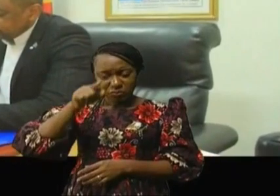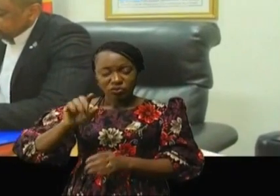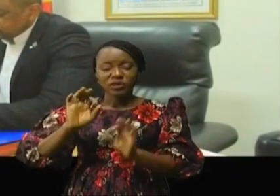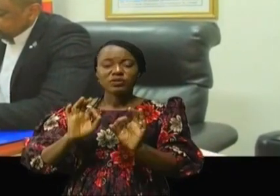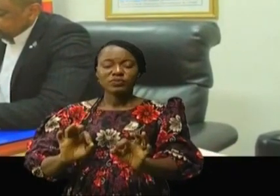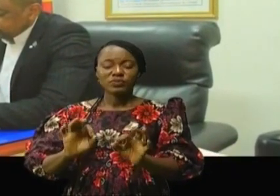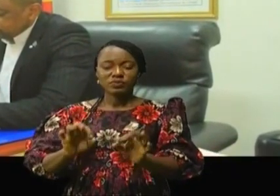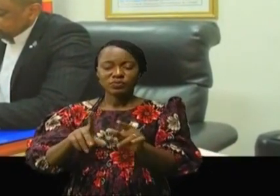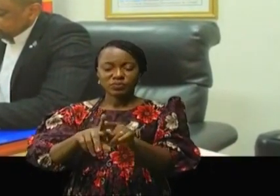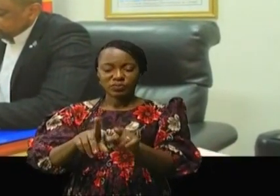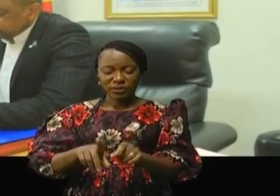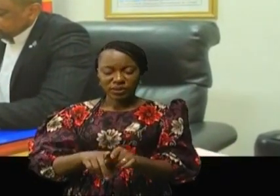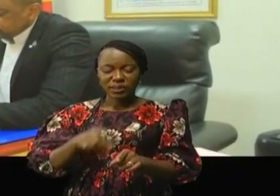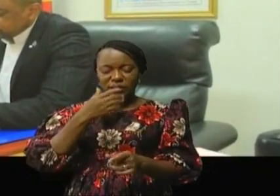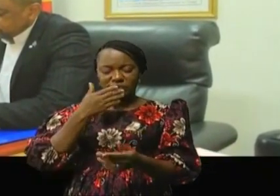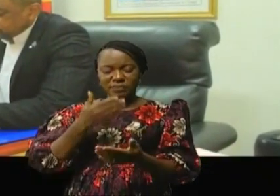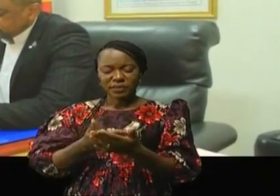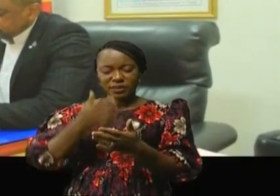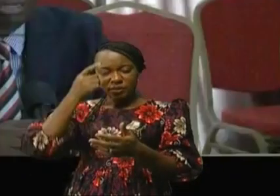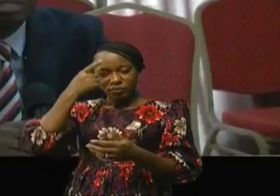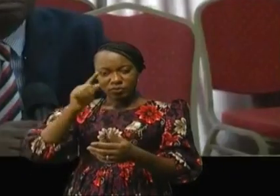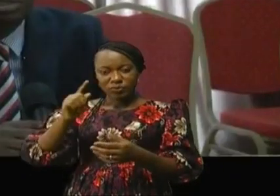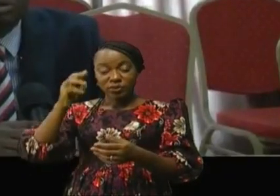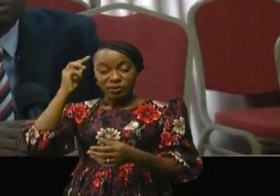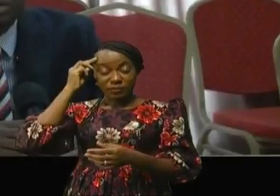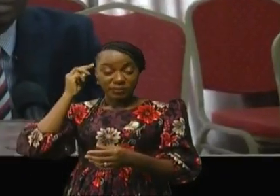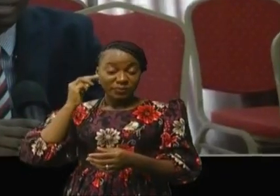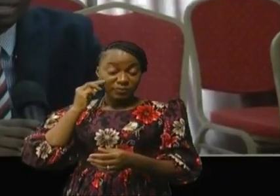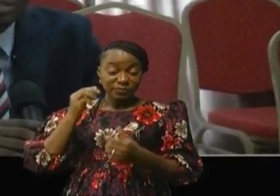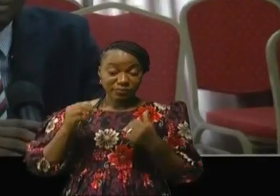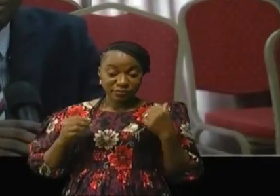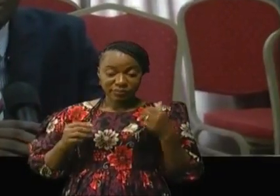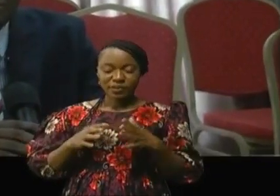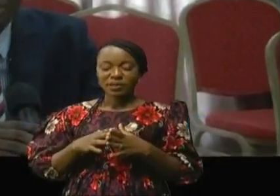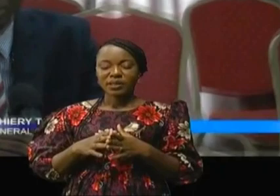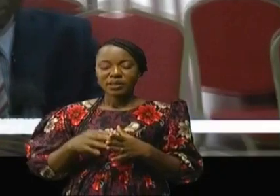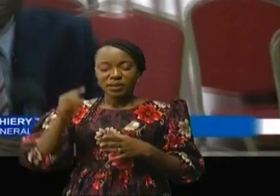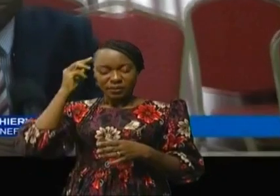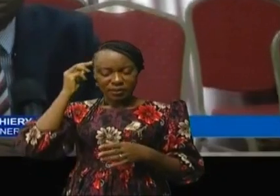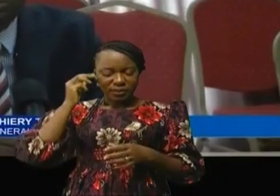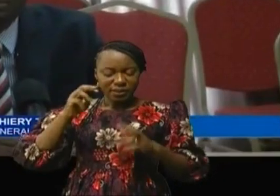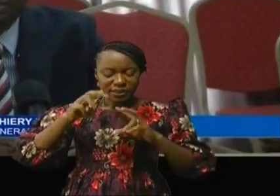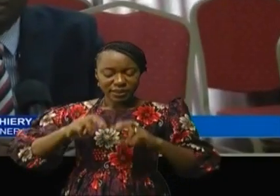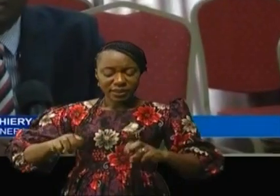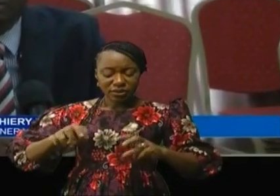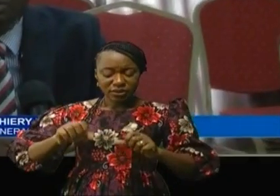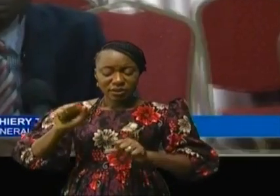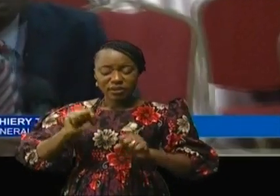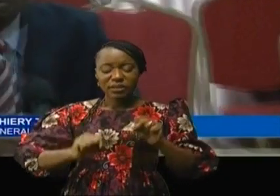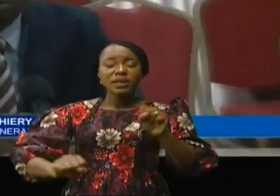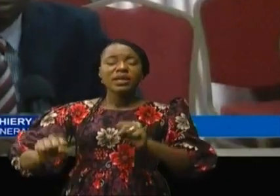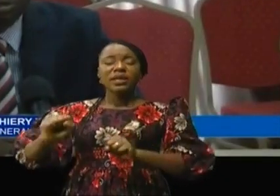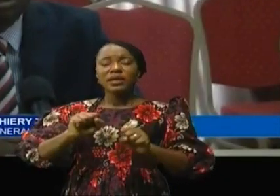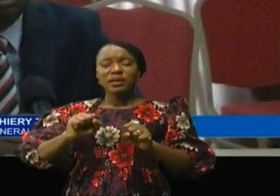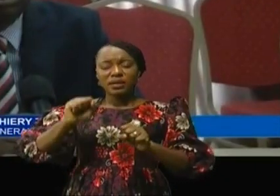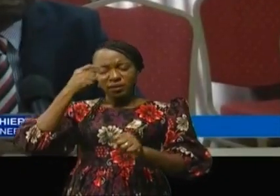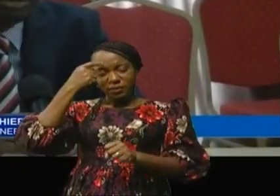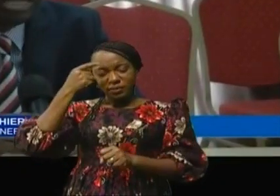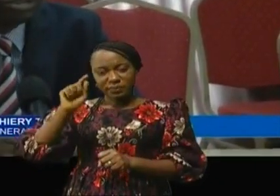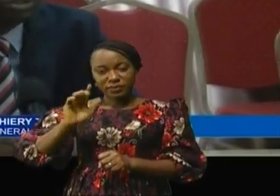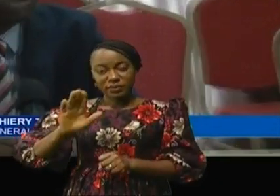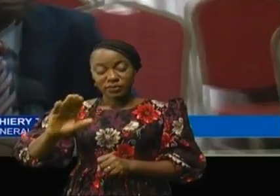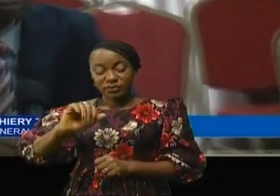le ministre Mpanda pour son impulsion. Excellence, monsieur le ministre de la Recherche scientifique, Maître José Mpanda-Kabangou, pour